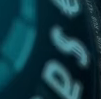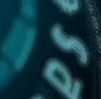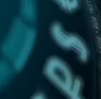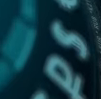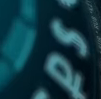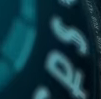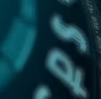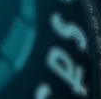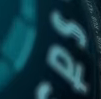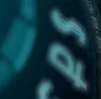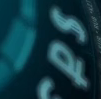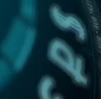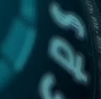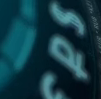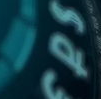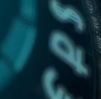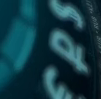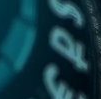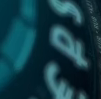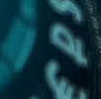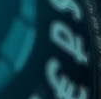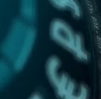Евро 428 тенге 32 тиен.